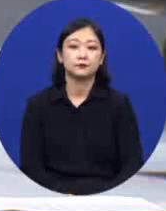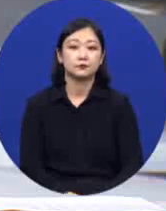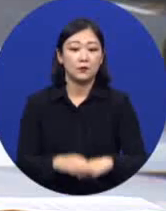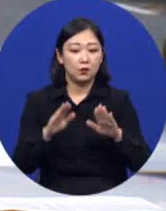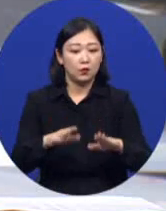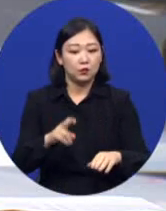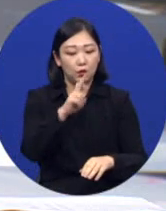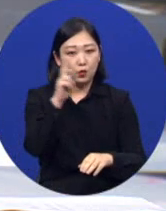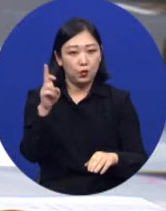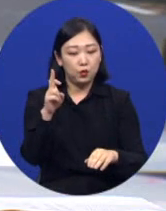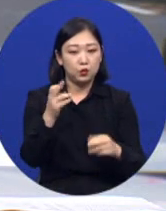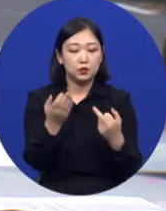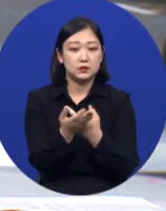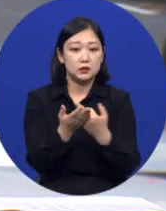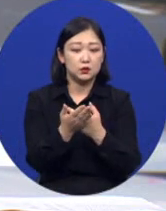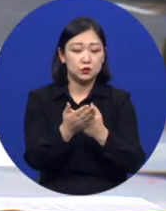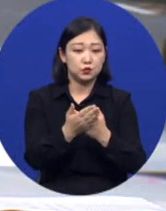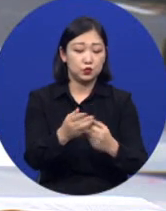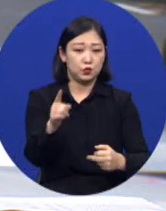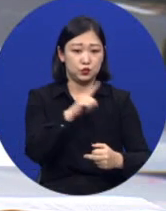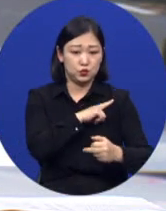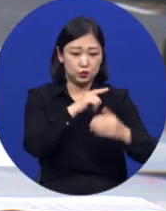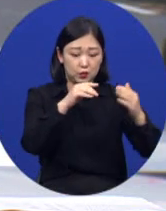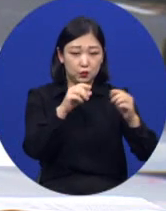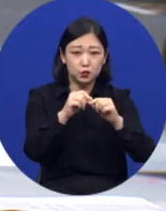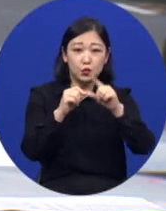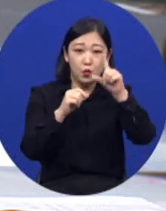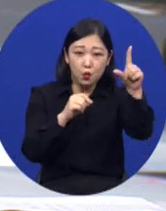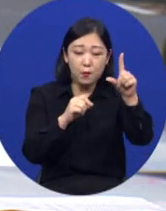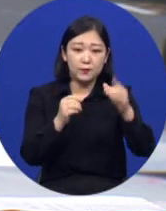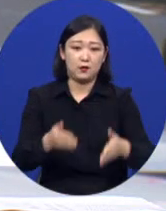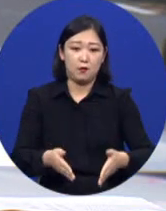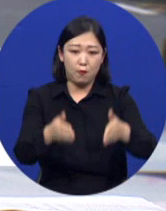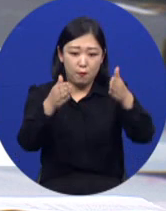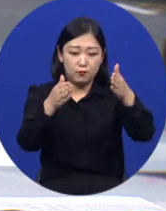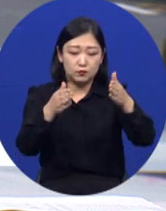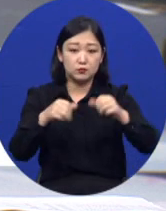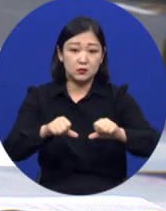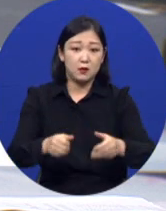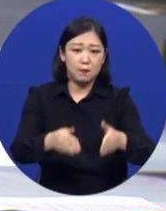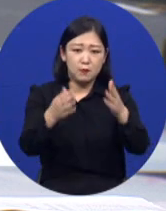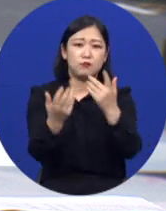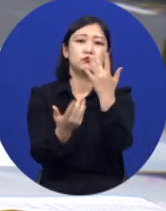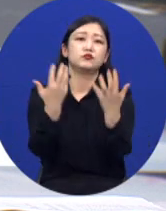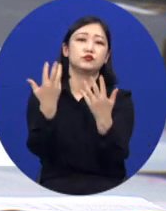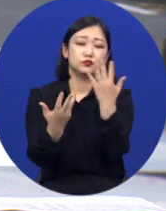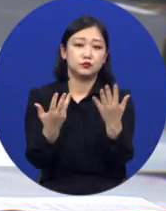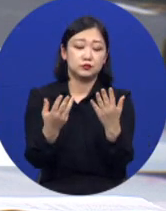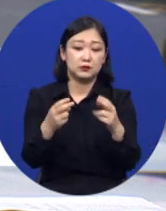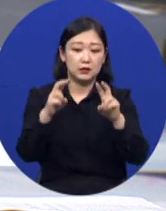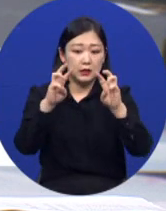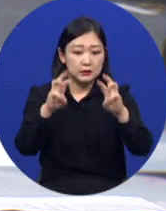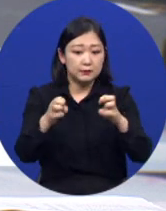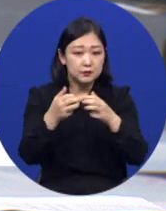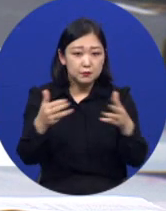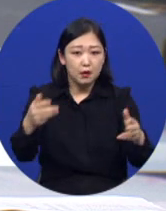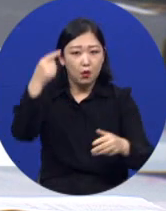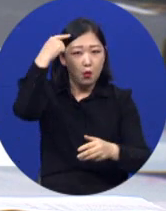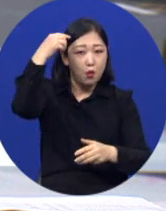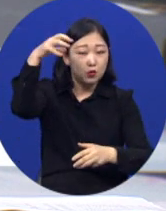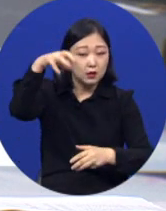오늘 오후 제주 최고층 건물이 드림타워 리조트의 불이 났습니다 이 불로 38층 옥상에 있던